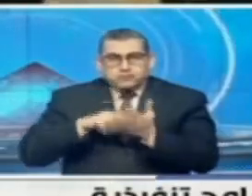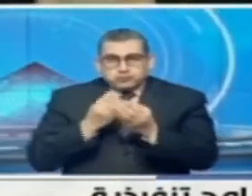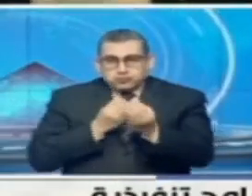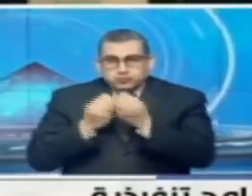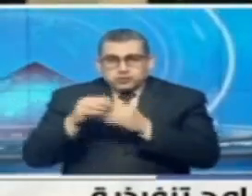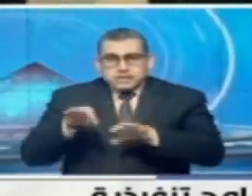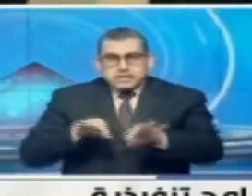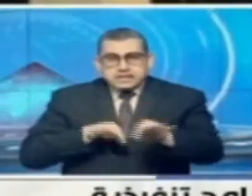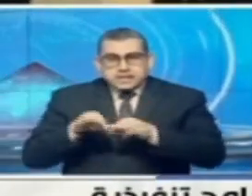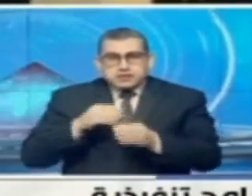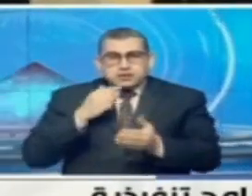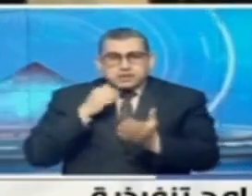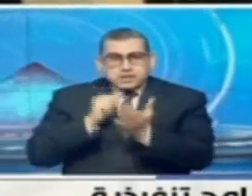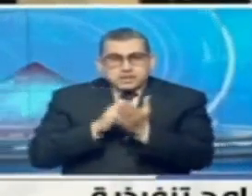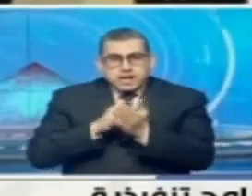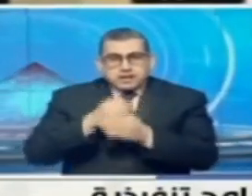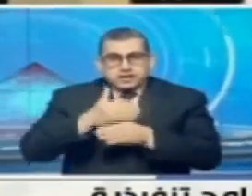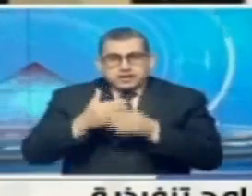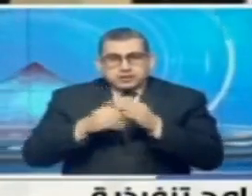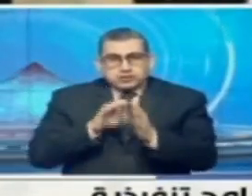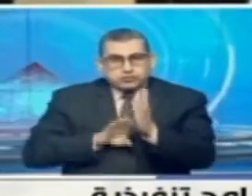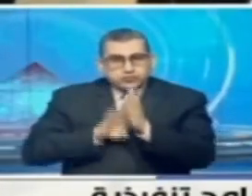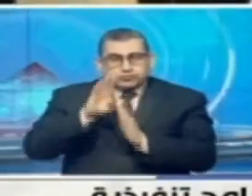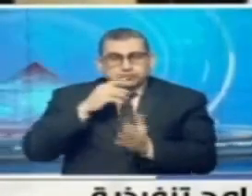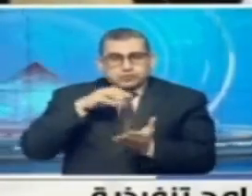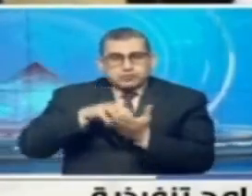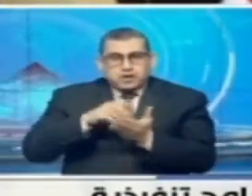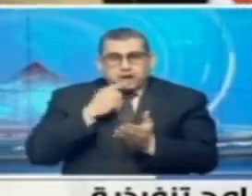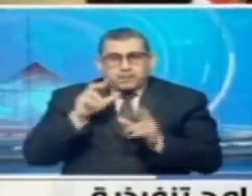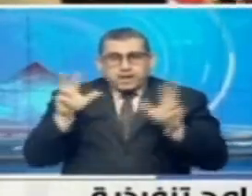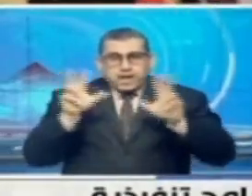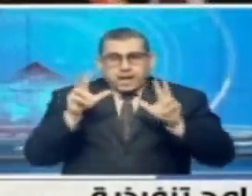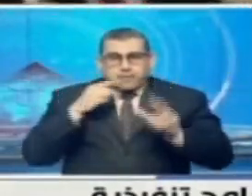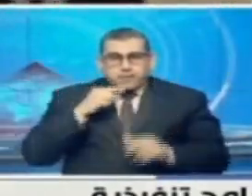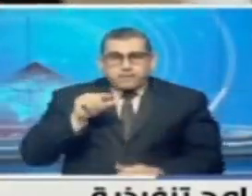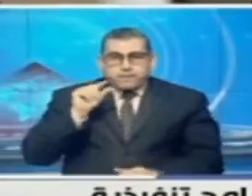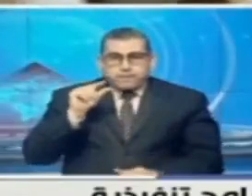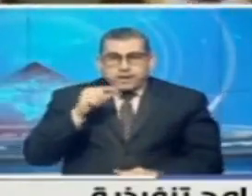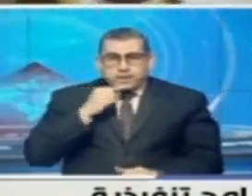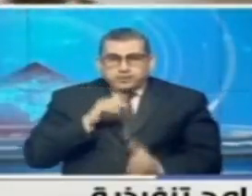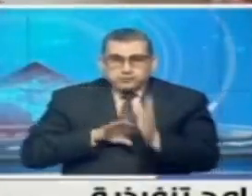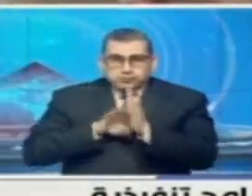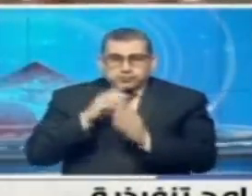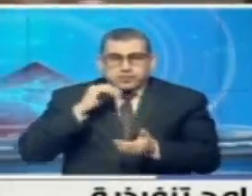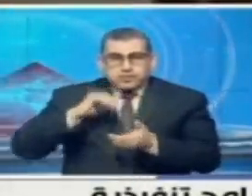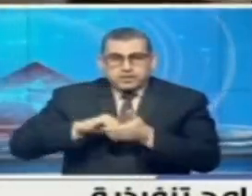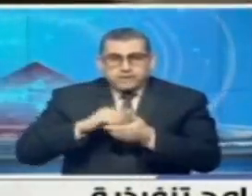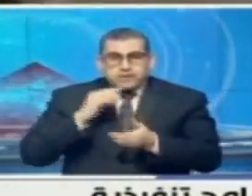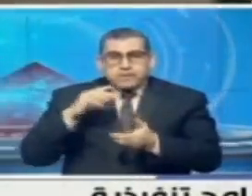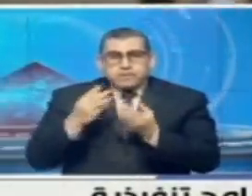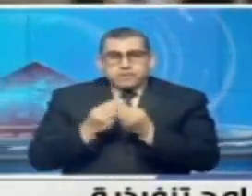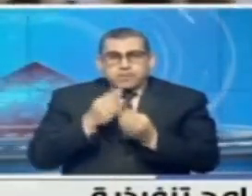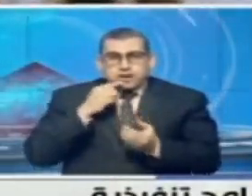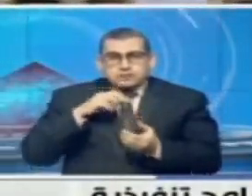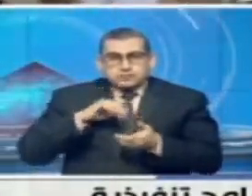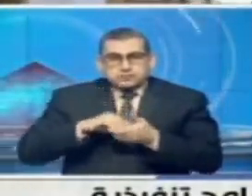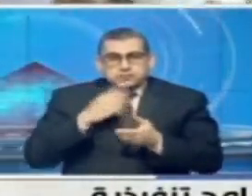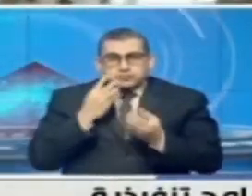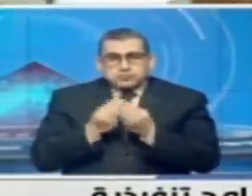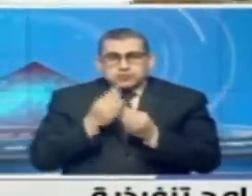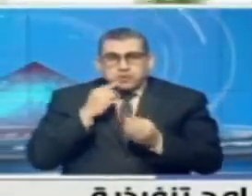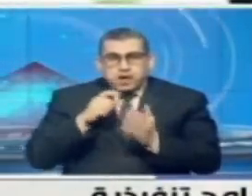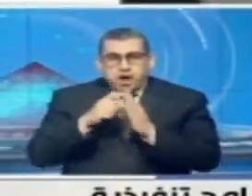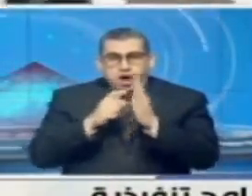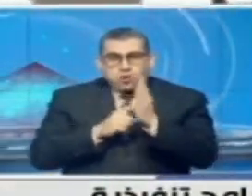المشاورات السياسية والإسكان والتنمية الحضرية والإعلام وبرنامج تنفيذي لاتفاق التعاون في المجال